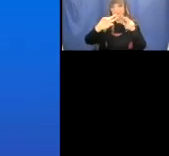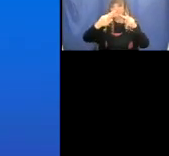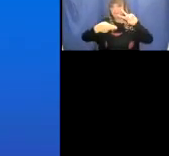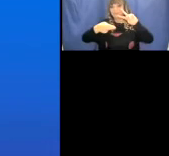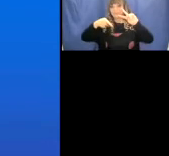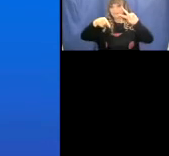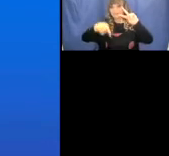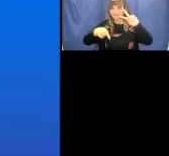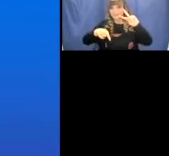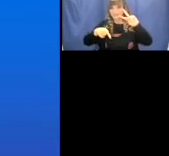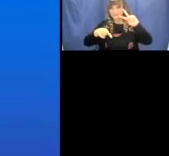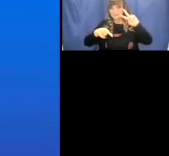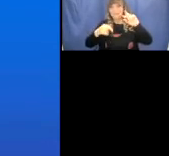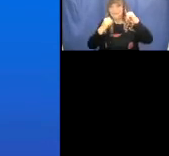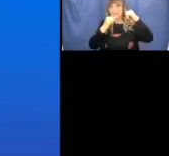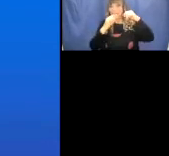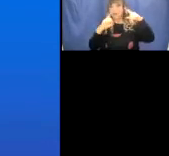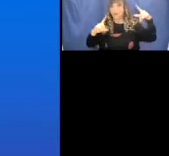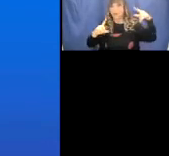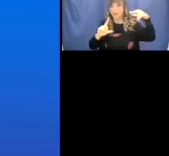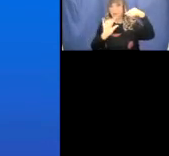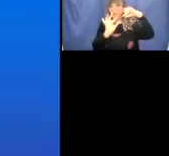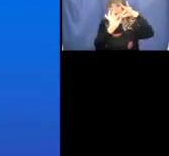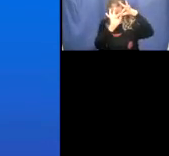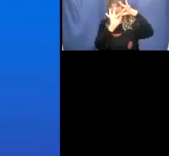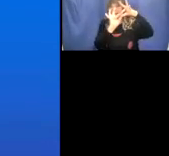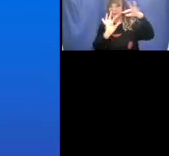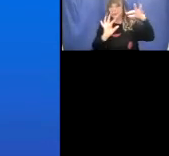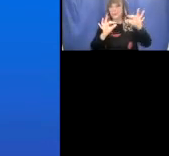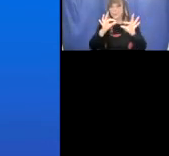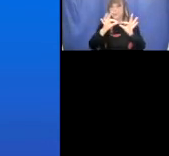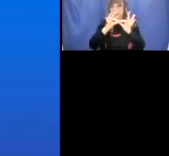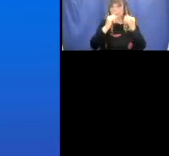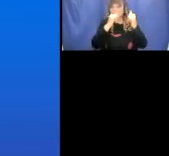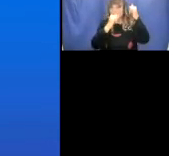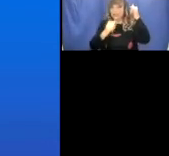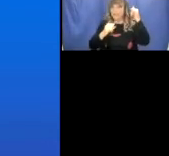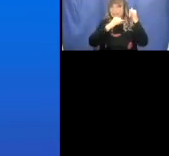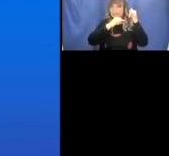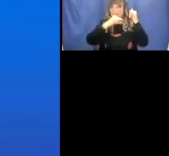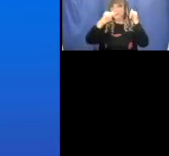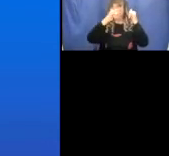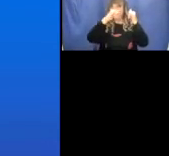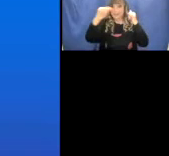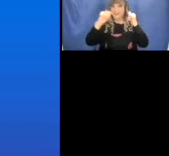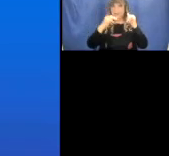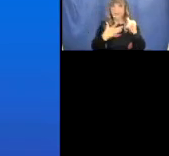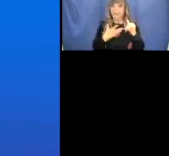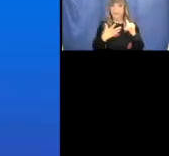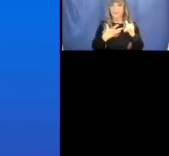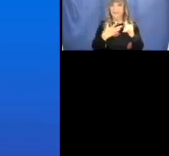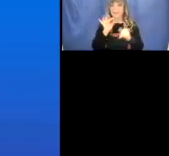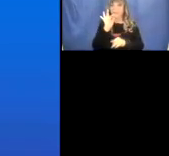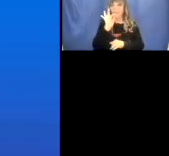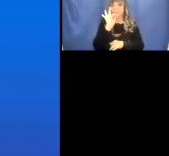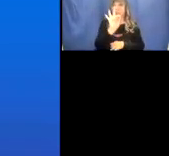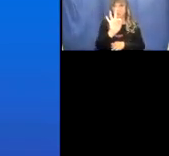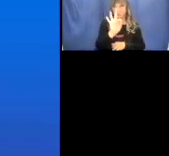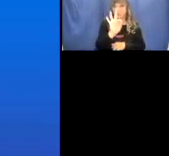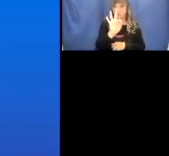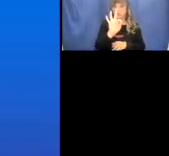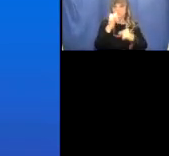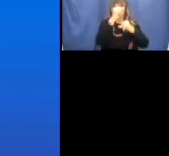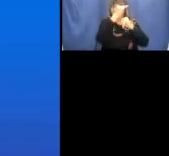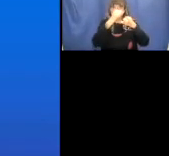corrispondenti tra di loro tutte le rette che li uniscono passano attraverso un unico punto che detto centro di